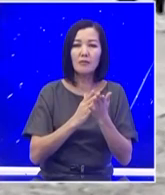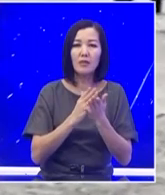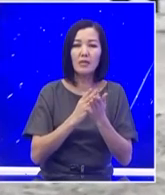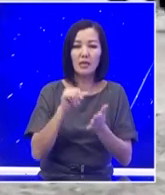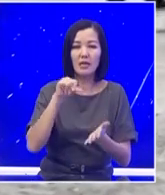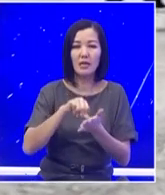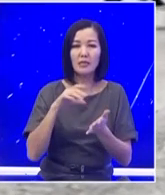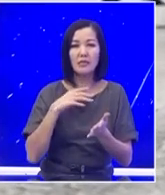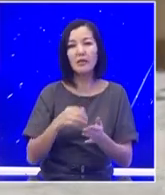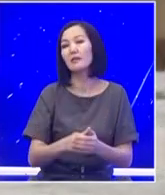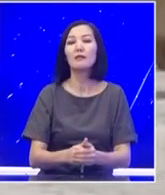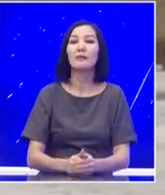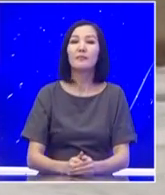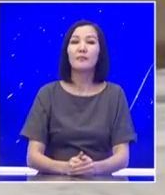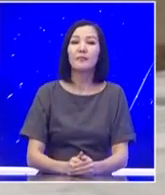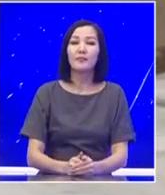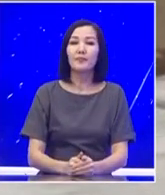жұмылдырылды.